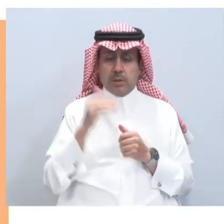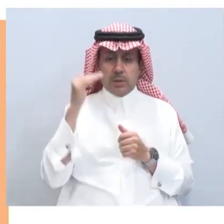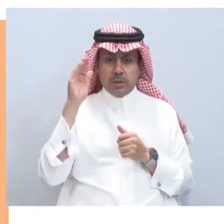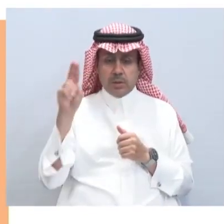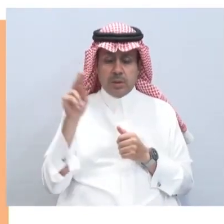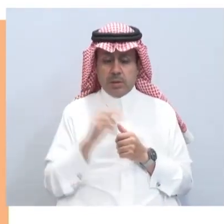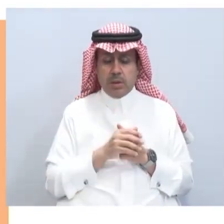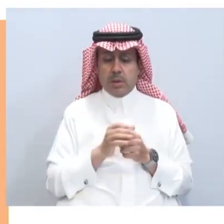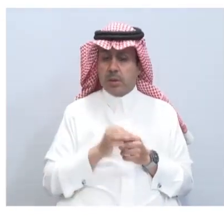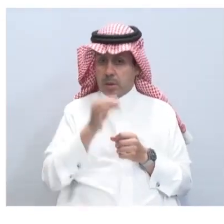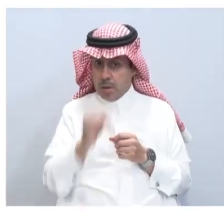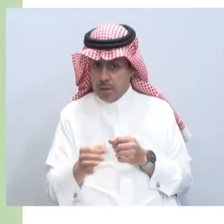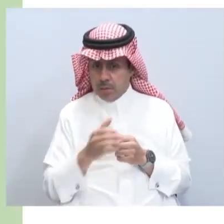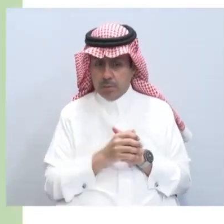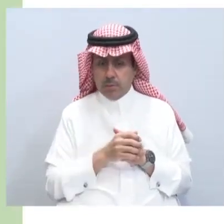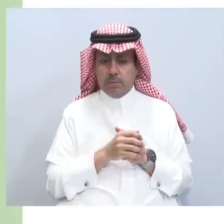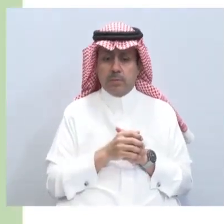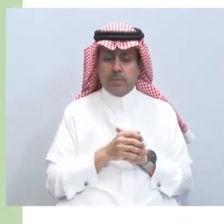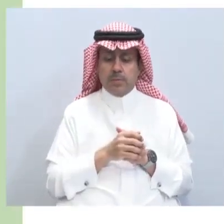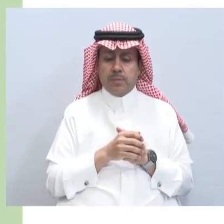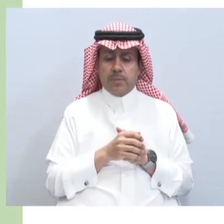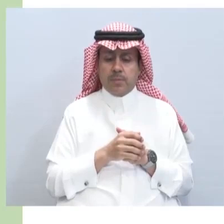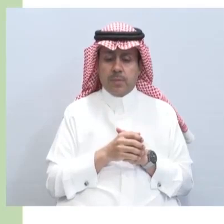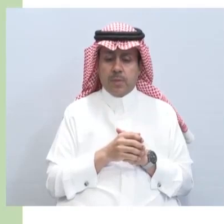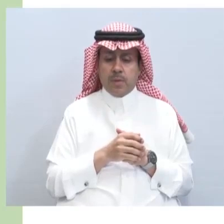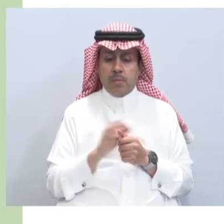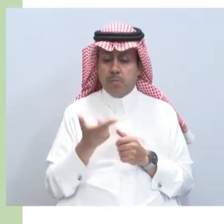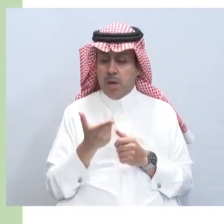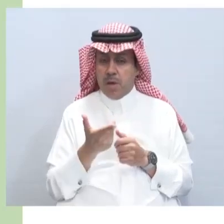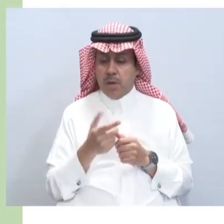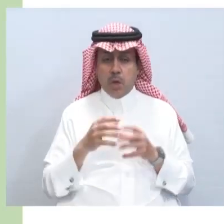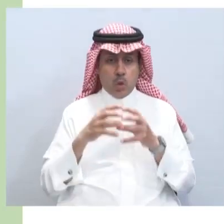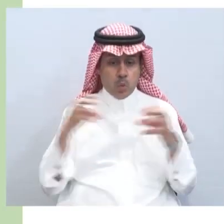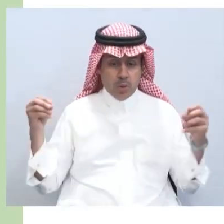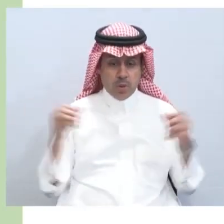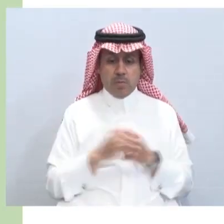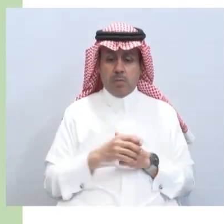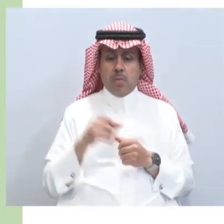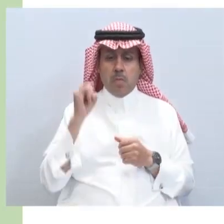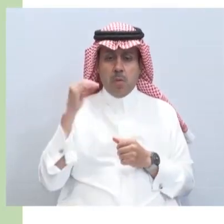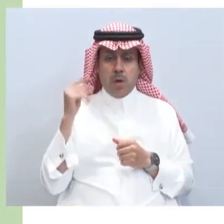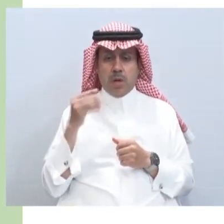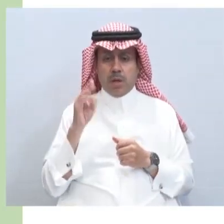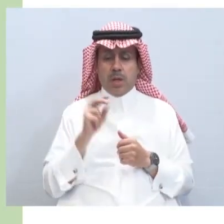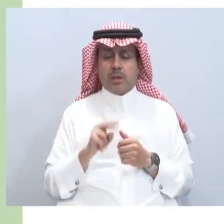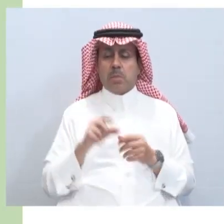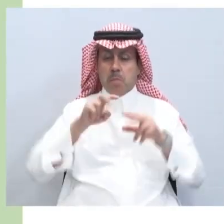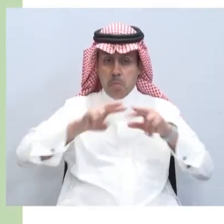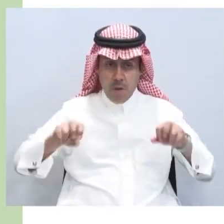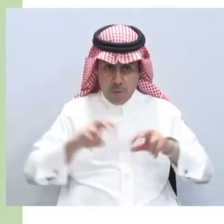انتقاء المواقع في عمليه البحث ايضا لدينا هذا التساعل ماذا يقصد بمحركات البحث